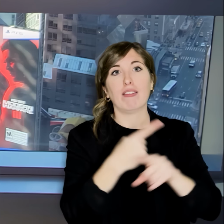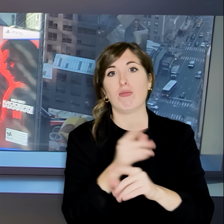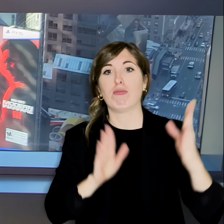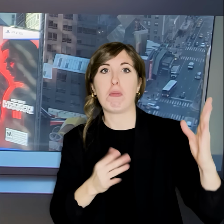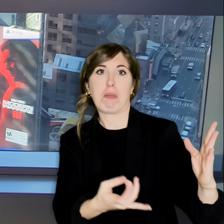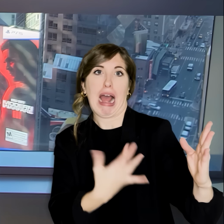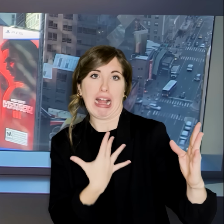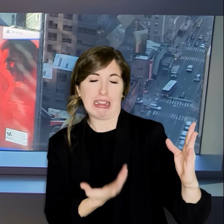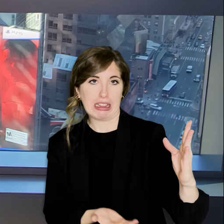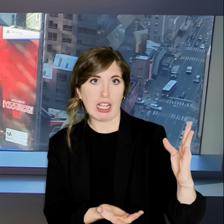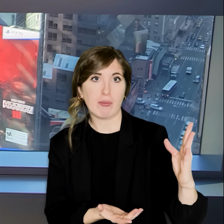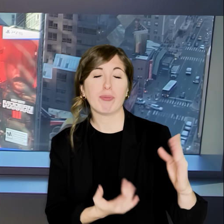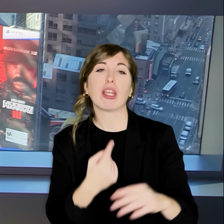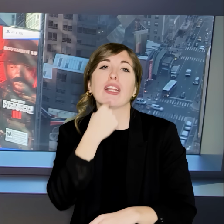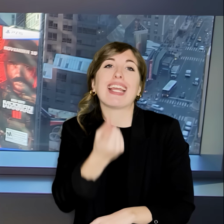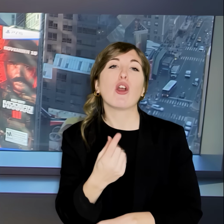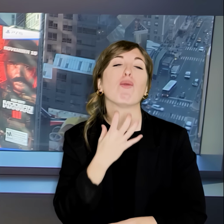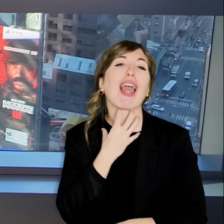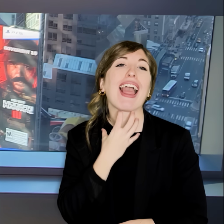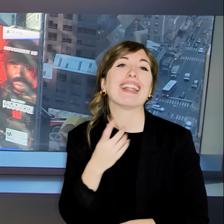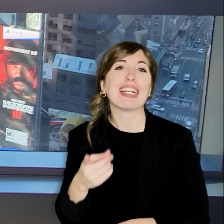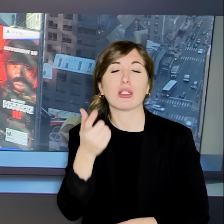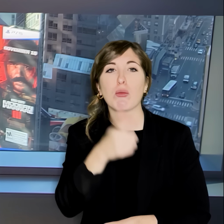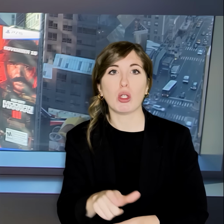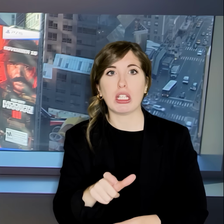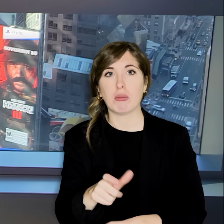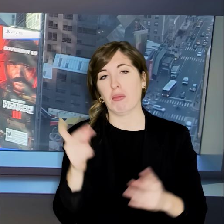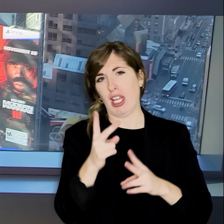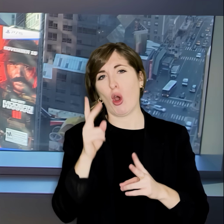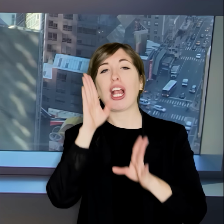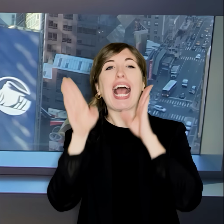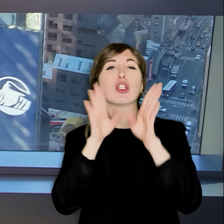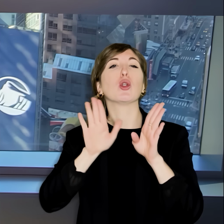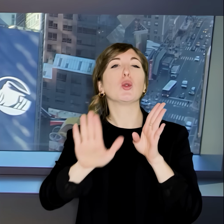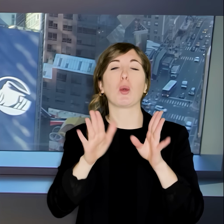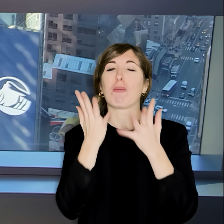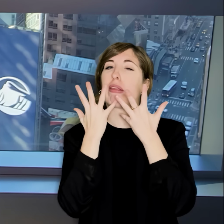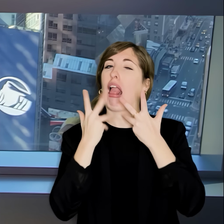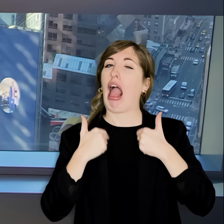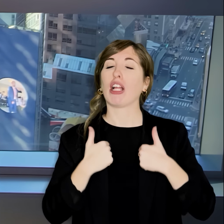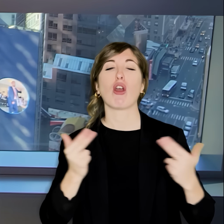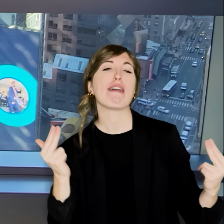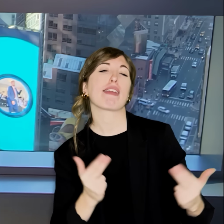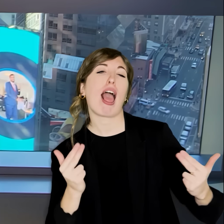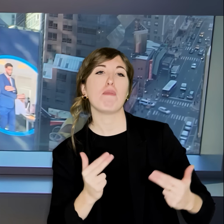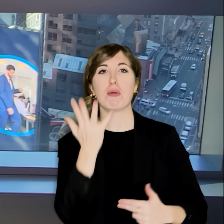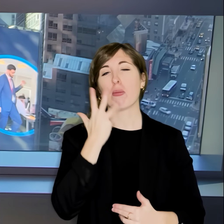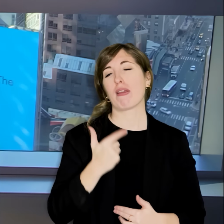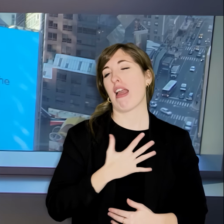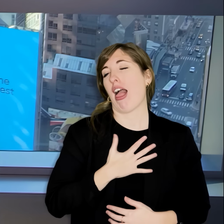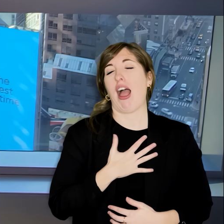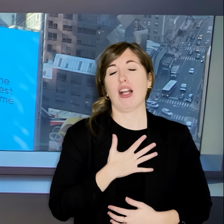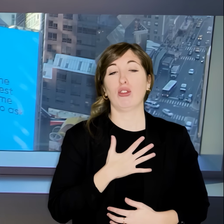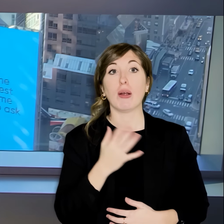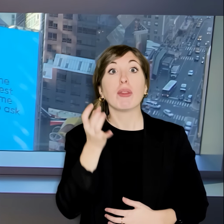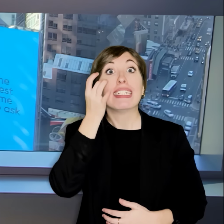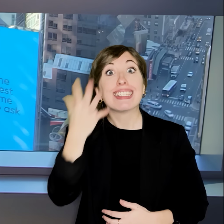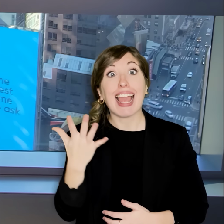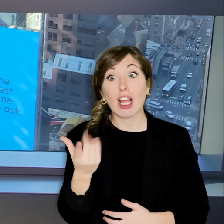lo dice dico fedz perché Lo reputo veramente parte che canzoni piaciono tutte le sue il re mi piace e quindi se facessero